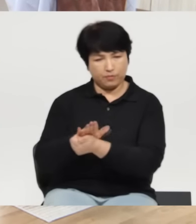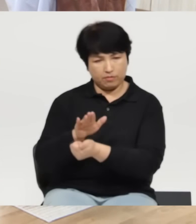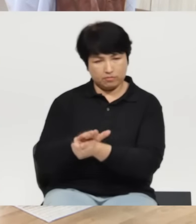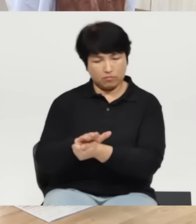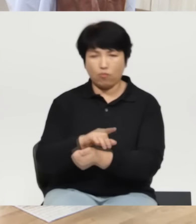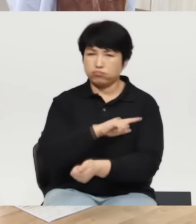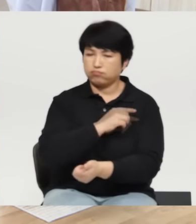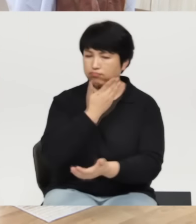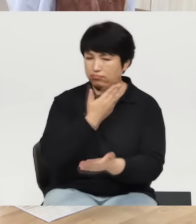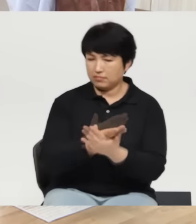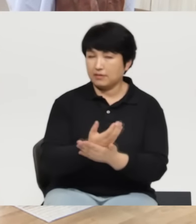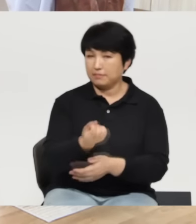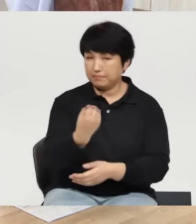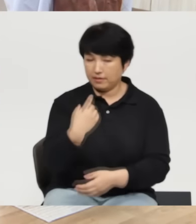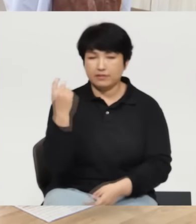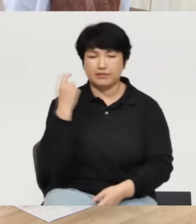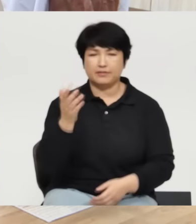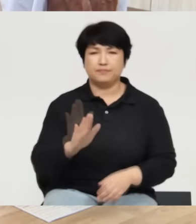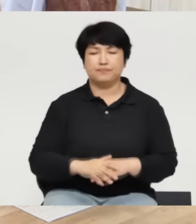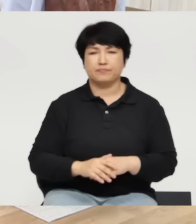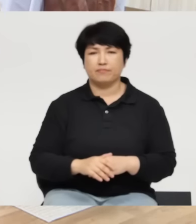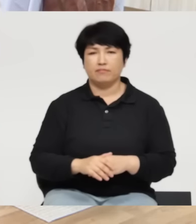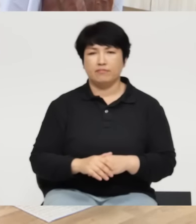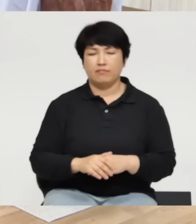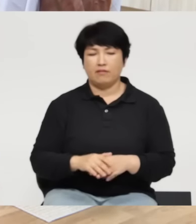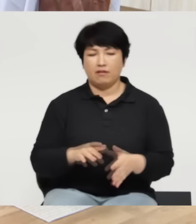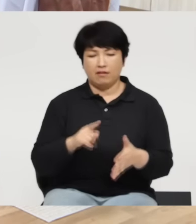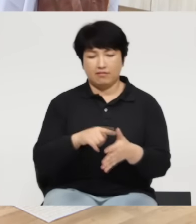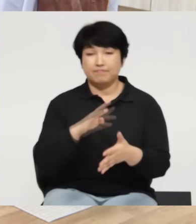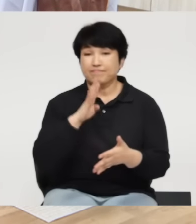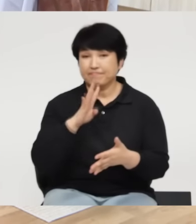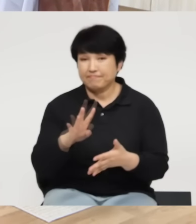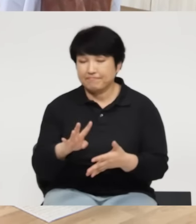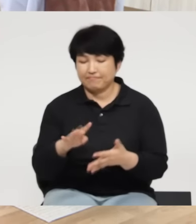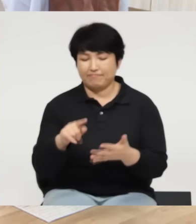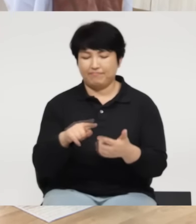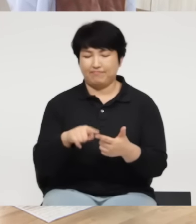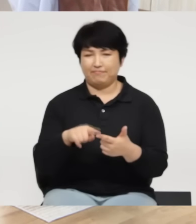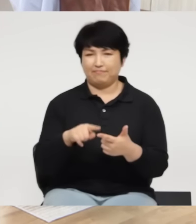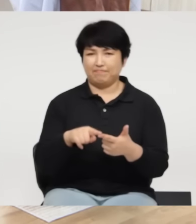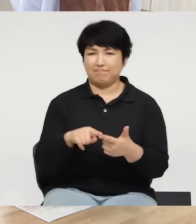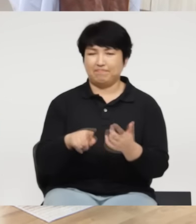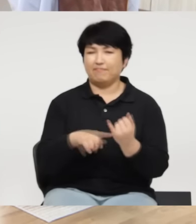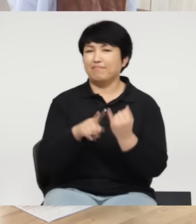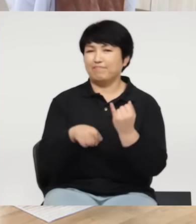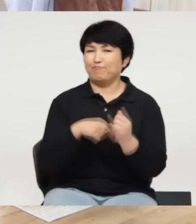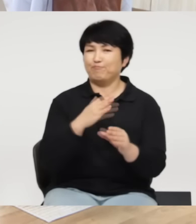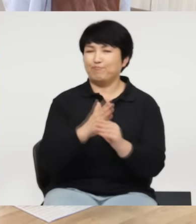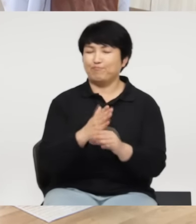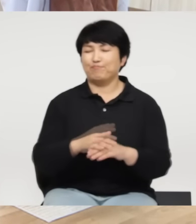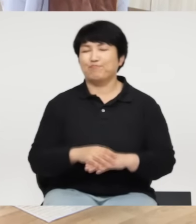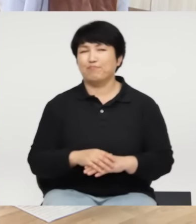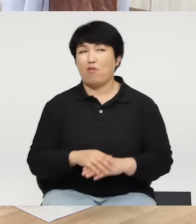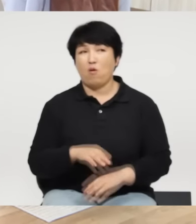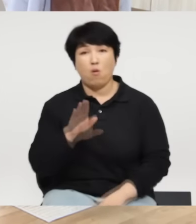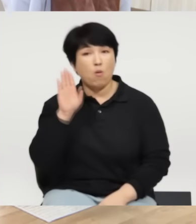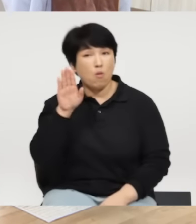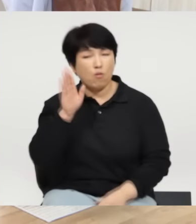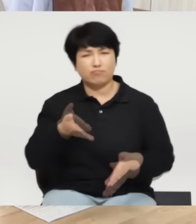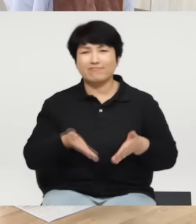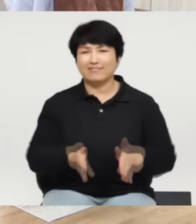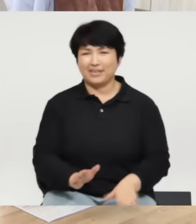키우는 게 제일 중요하다라고 들었는데요. 지금 아이가 이제 첫째가 4살이고 둘째를 지금 뱃속에 이제 출산